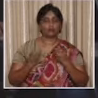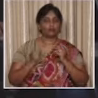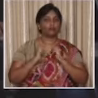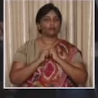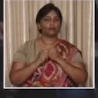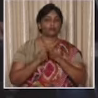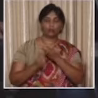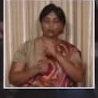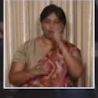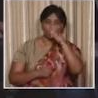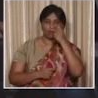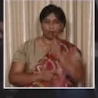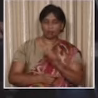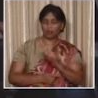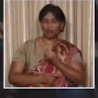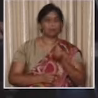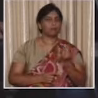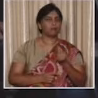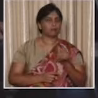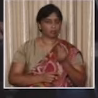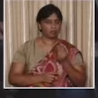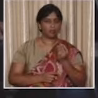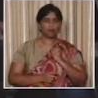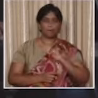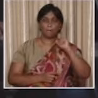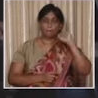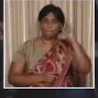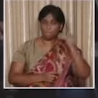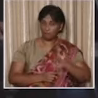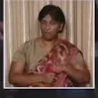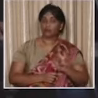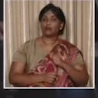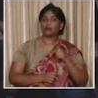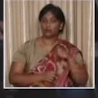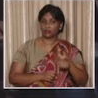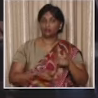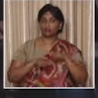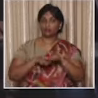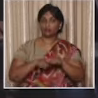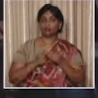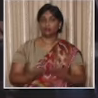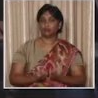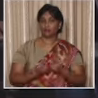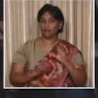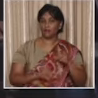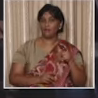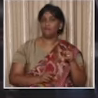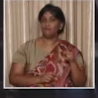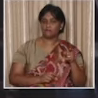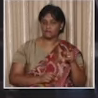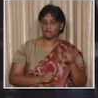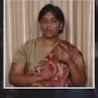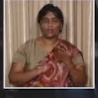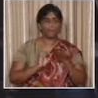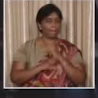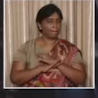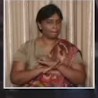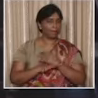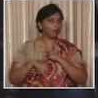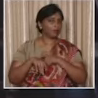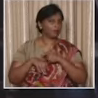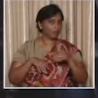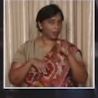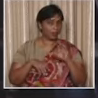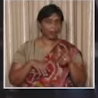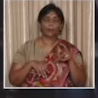रस्सा वेंग लबिन स्वच्छम मादय मदि इनसा पनस्नाहक हिंगयक मे अगलुम से वितरक केतिलती पहुगे खाले